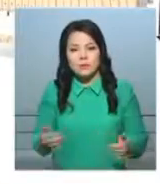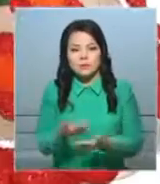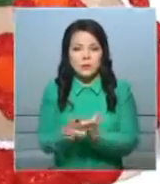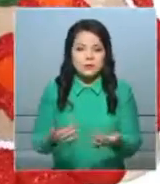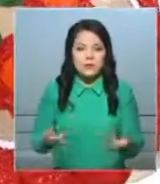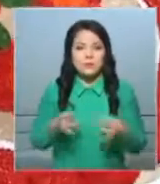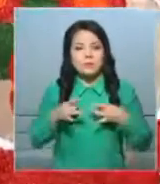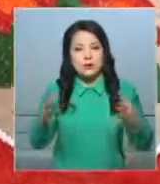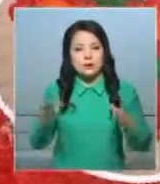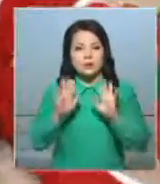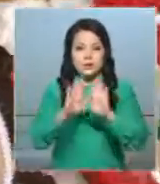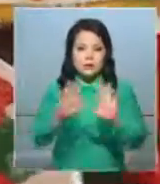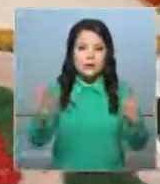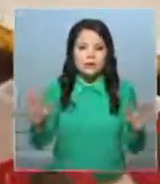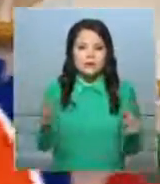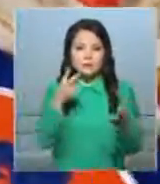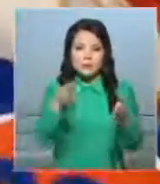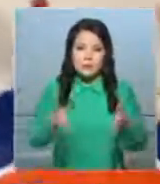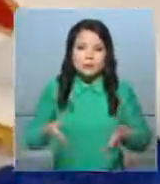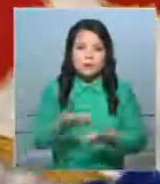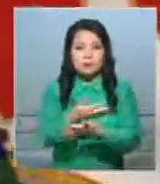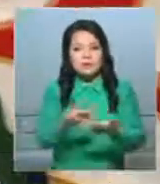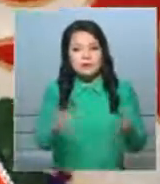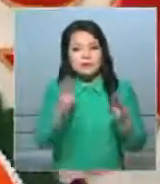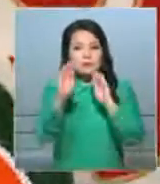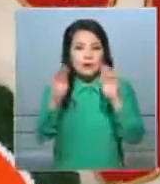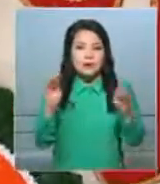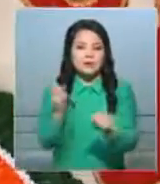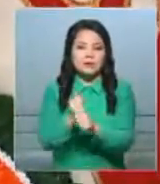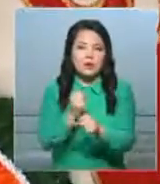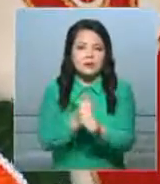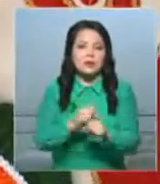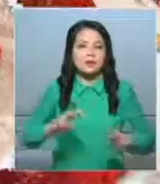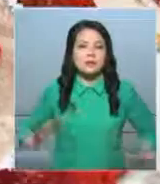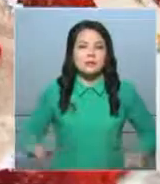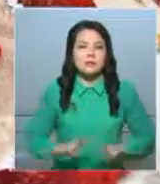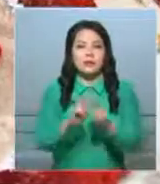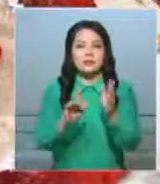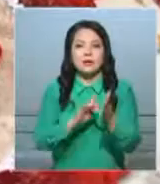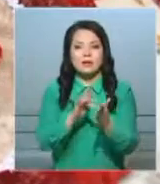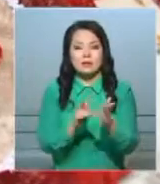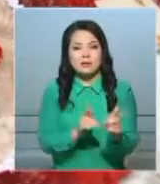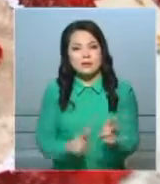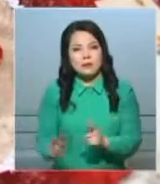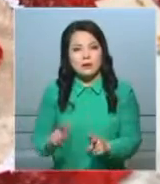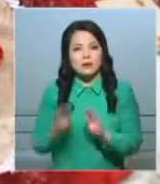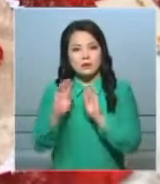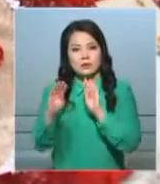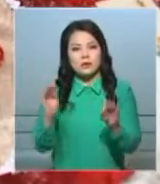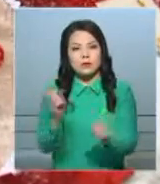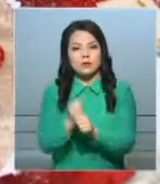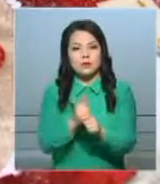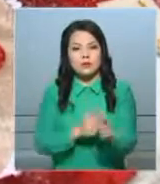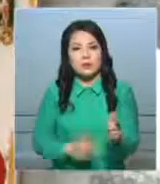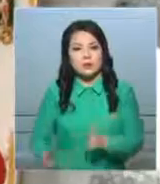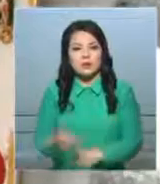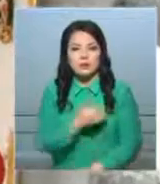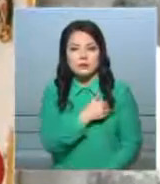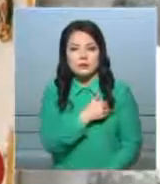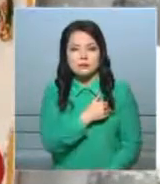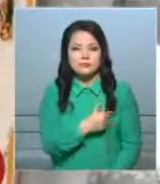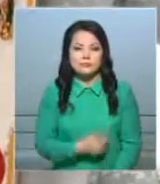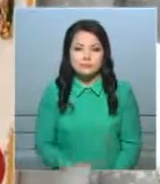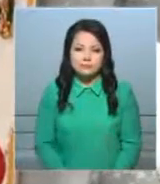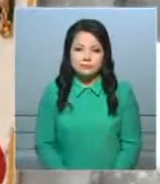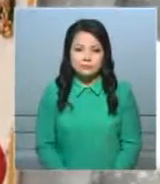мерекелерде көрмелер жайып, бұйымдарын шығарып тұрады. Шебер Астана қаласында өтетін көрмеге дайындық үстінде. Абылай Маудан, Пермек Мұхамедияров,